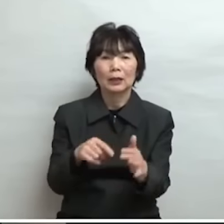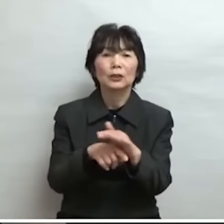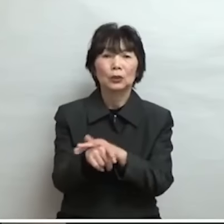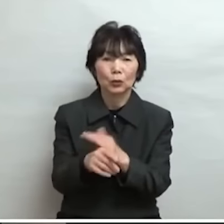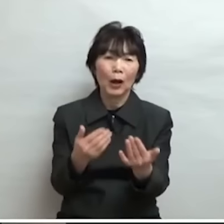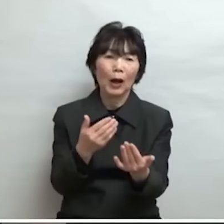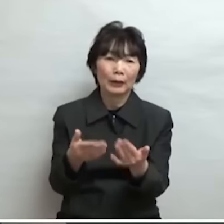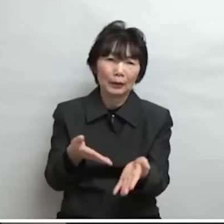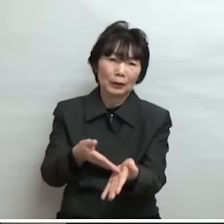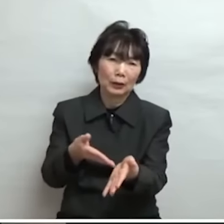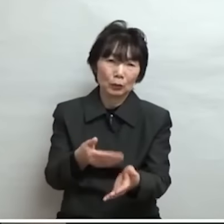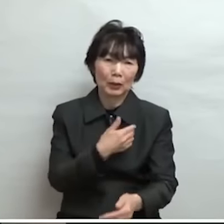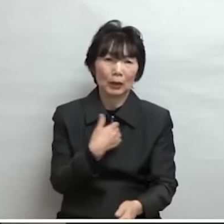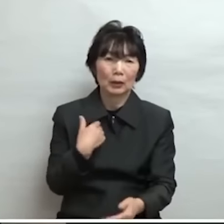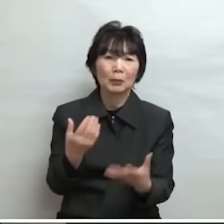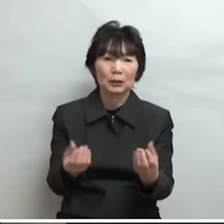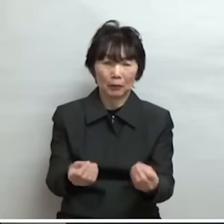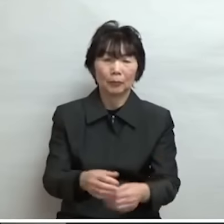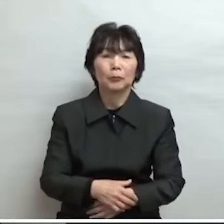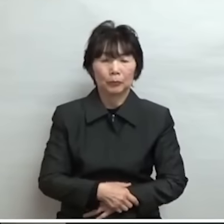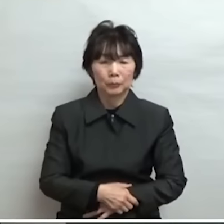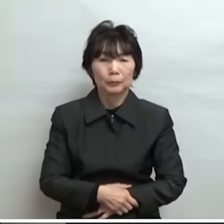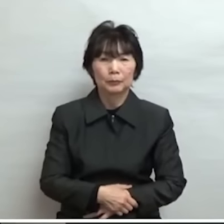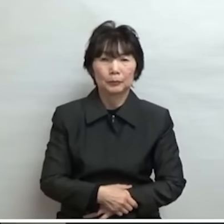に明快に説明しているというふうに思います。